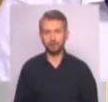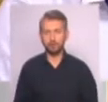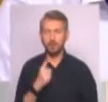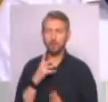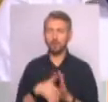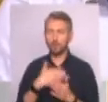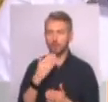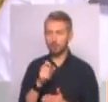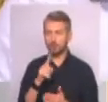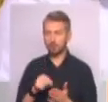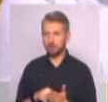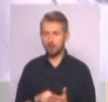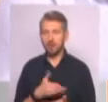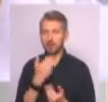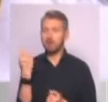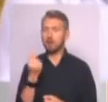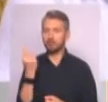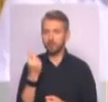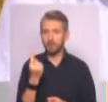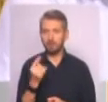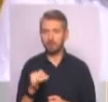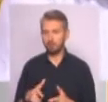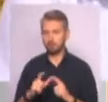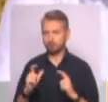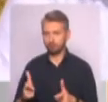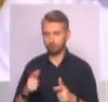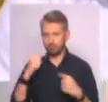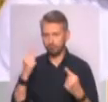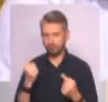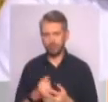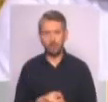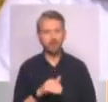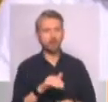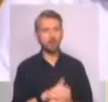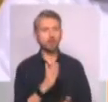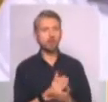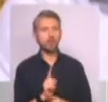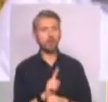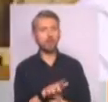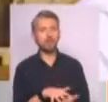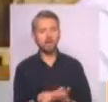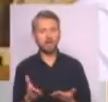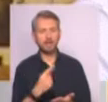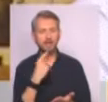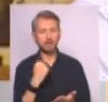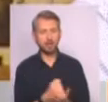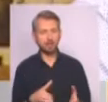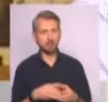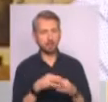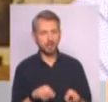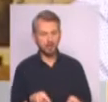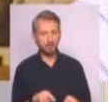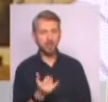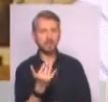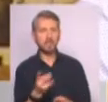Зрозуміло, дякую за запитання. Пане Романе, немає лічильників і виставлення по... Фактично, є норми витрат, які затверджені Кабінетом міністрів. Скільки